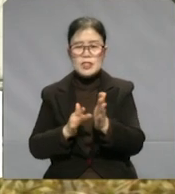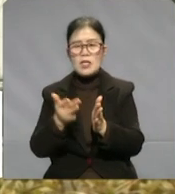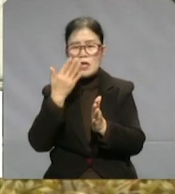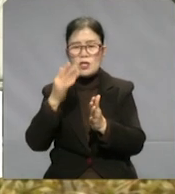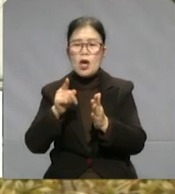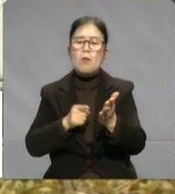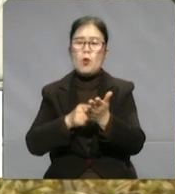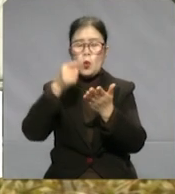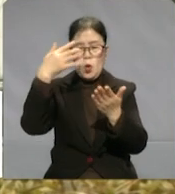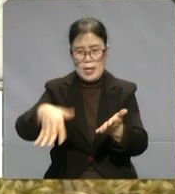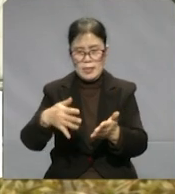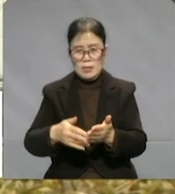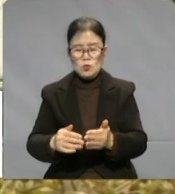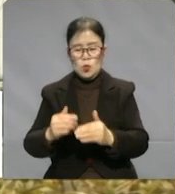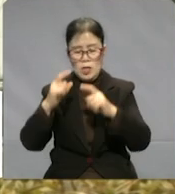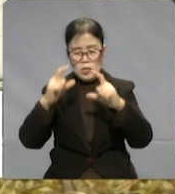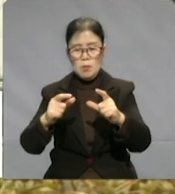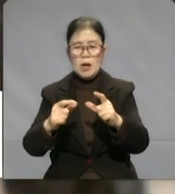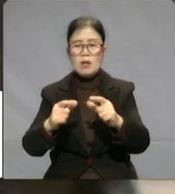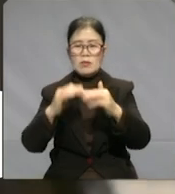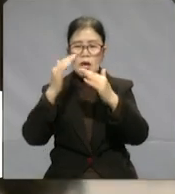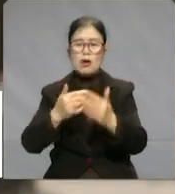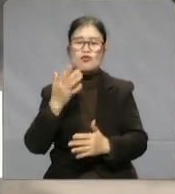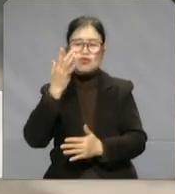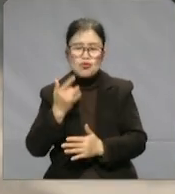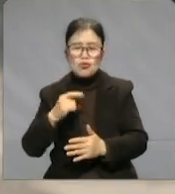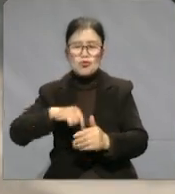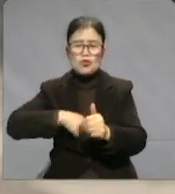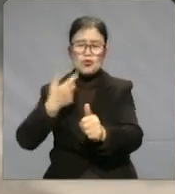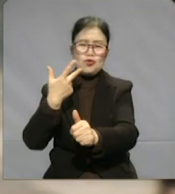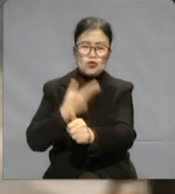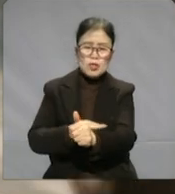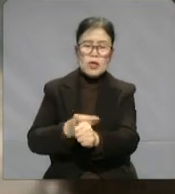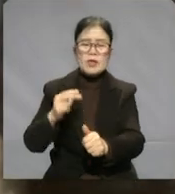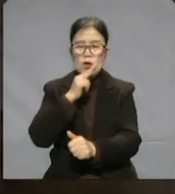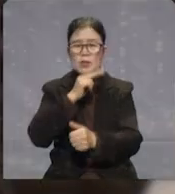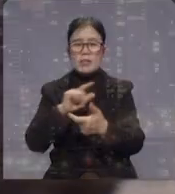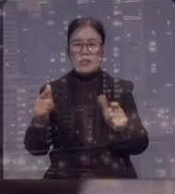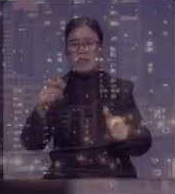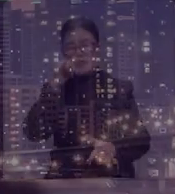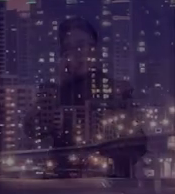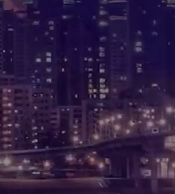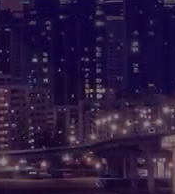미보고 혹은 처방 내역을 누락하고 셀프 투약한 혐의 등을 받습니다.